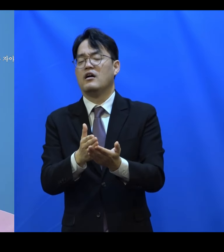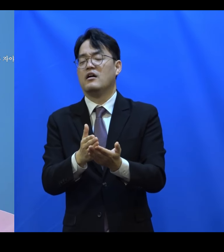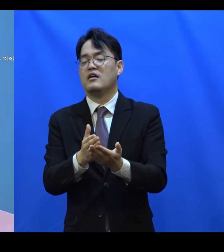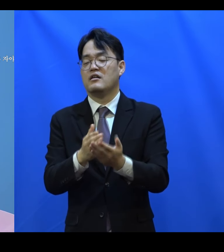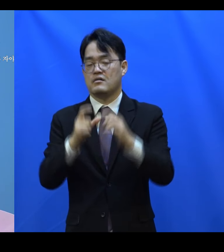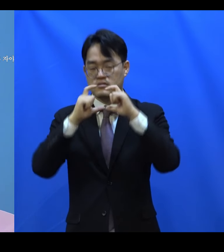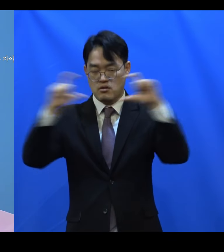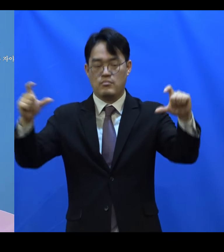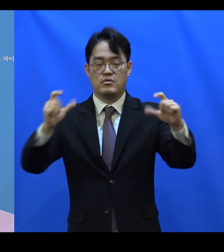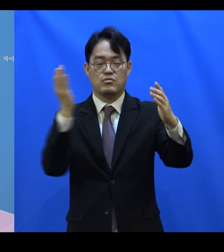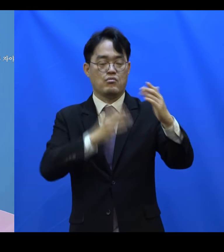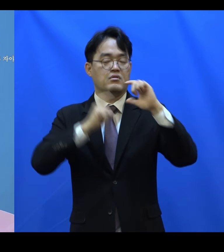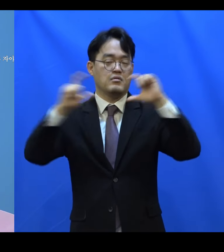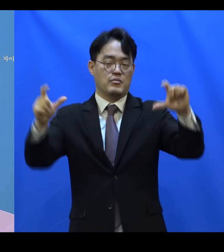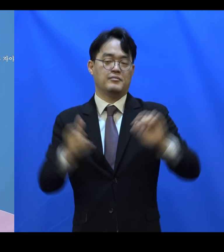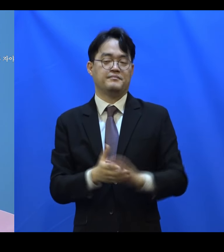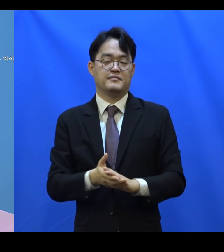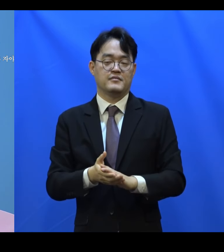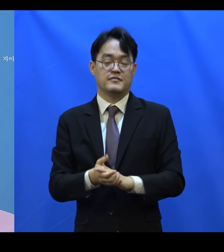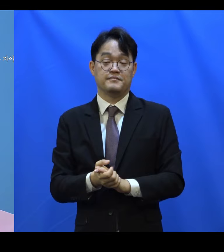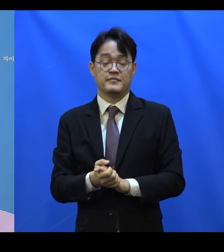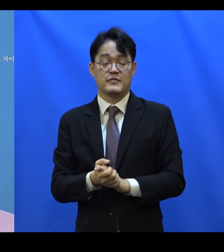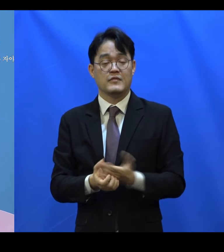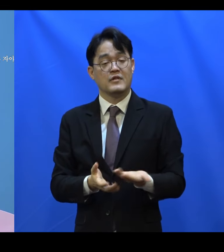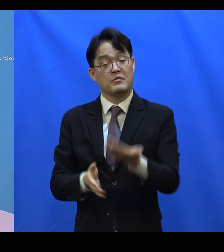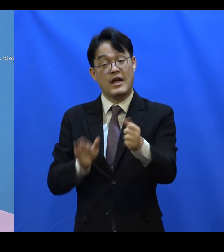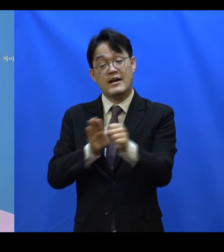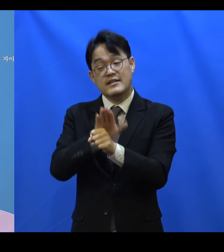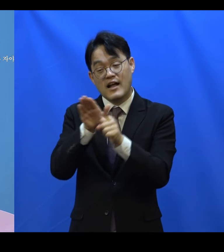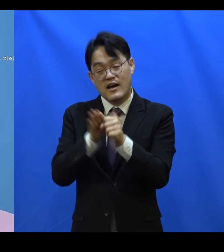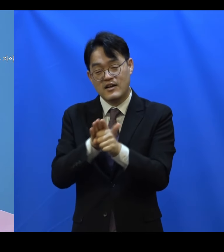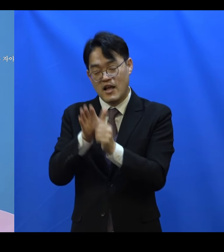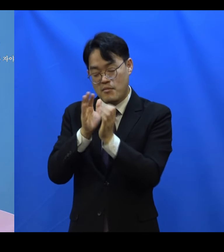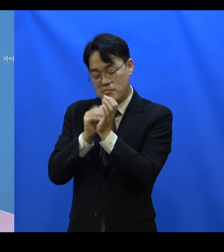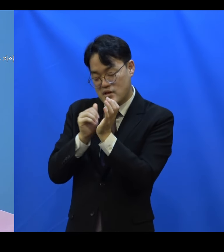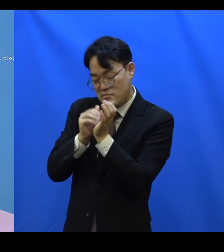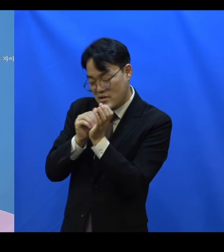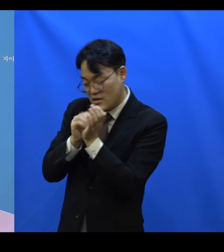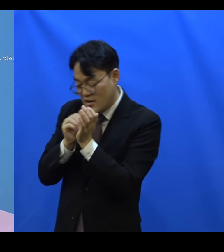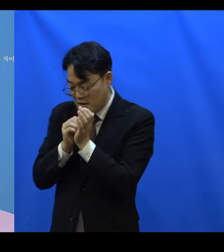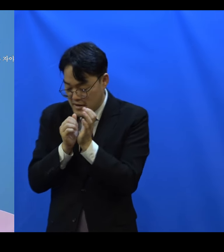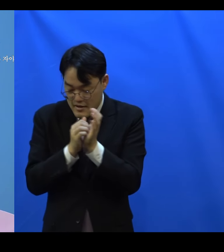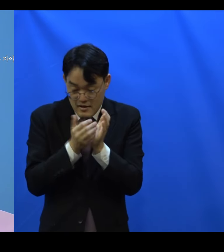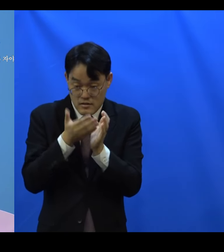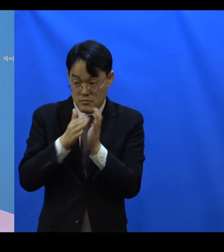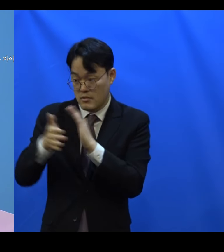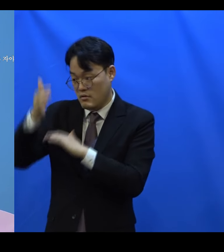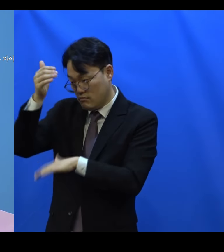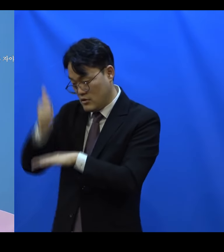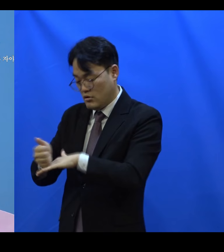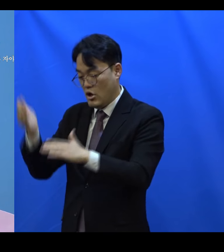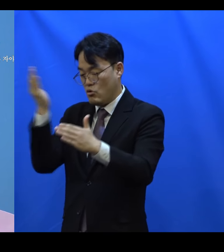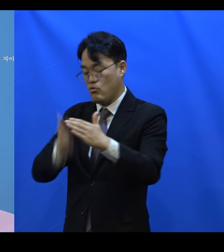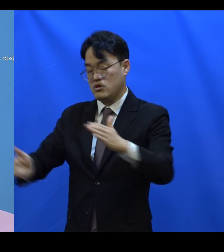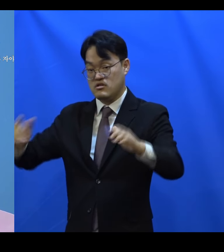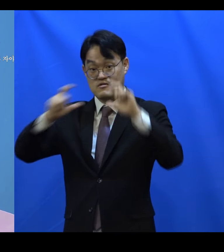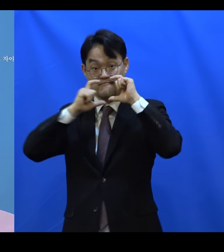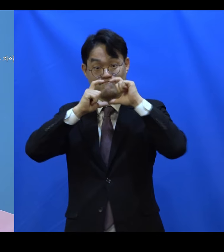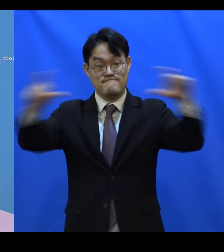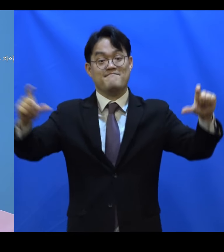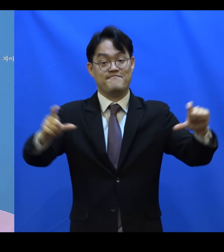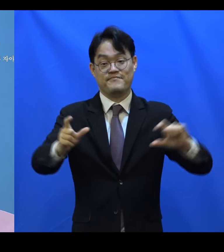사랑은 비밀리에 하지 않습니다. 처음에는 비밀스럽게 시작했지만 계속 숨겨서는 안 돼요. 주님과의 사랑도